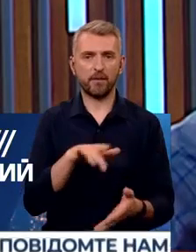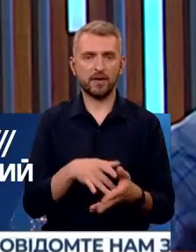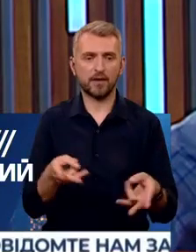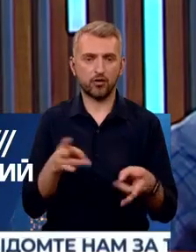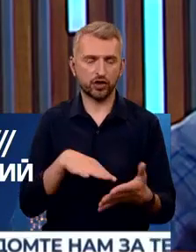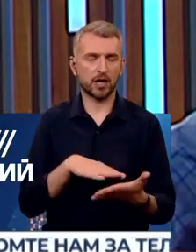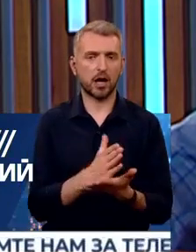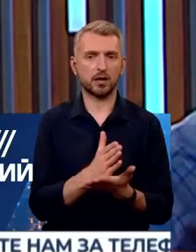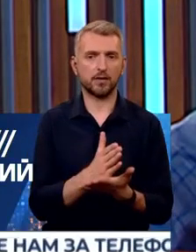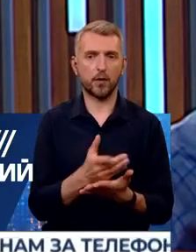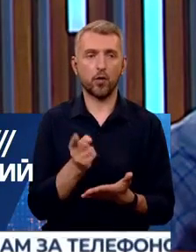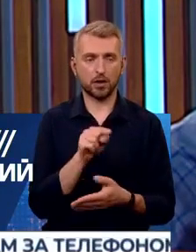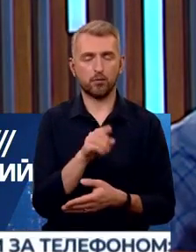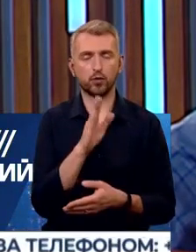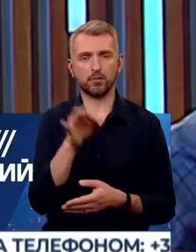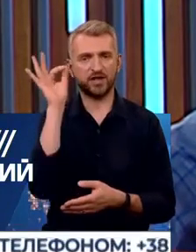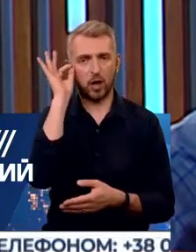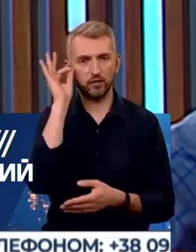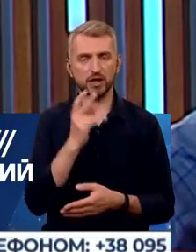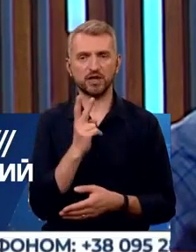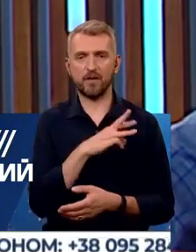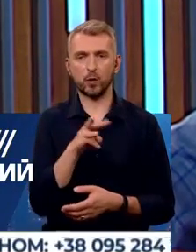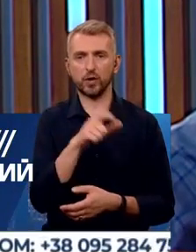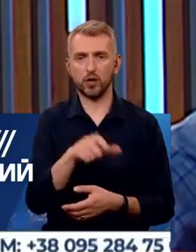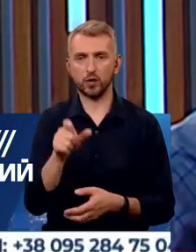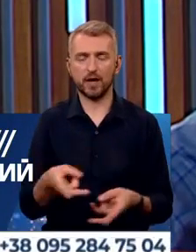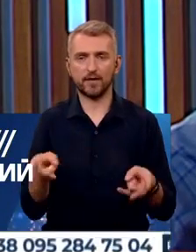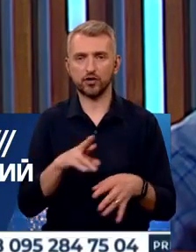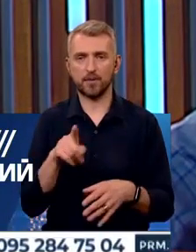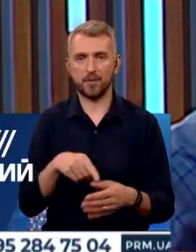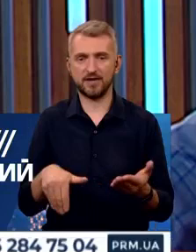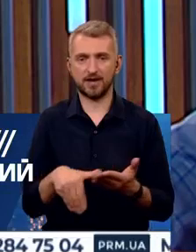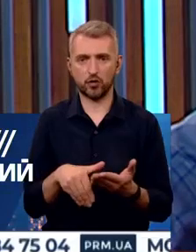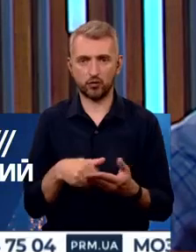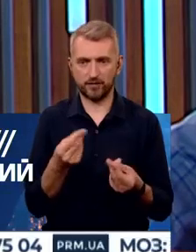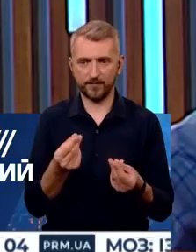на карті. Отам ми їх будемо згадувати. 2 мільйони людей залишаться без засобів до